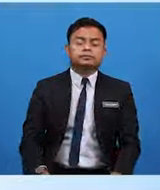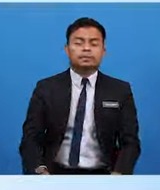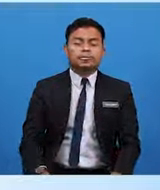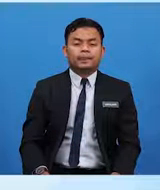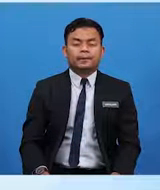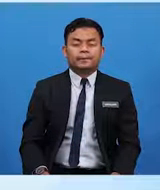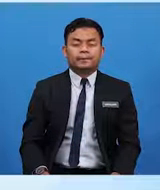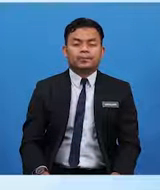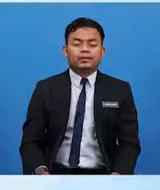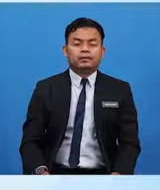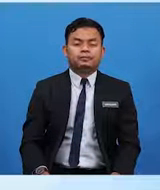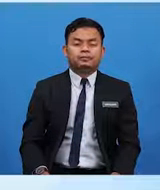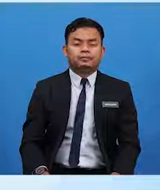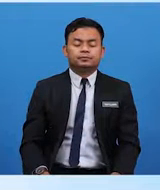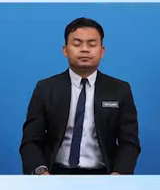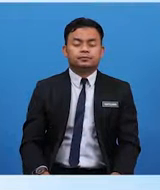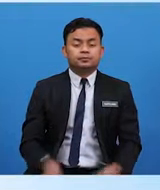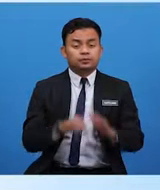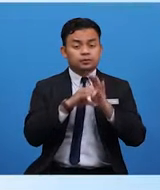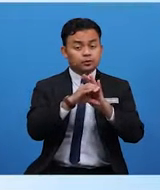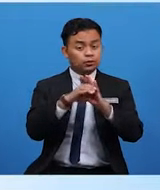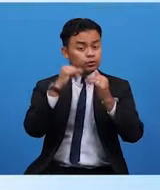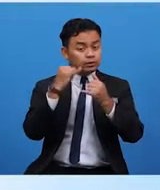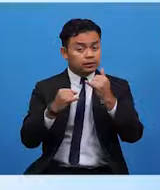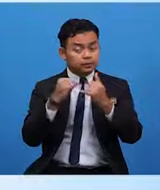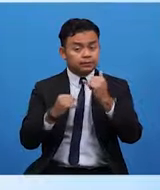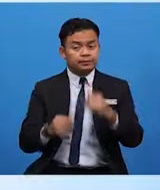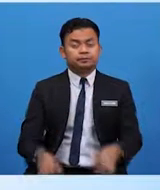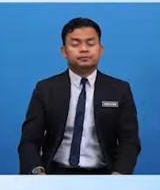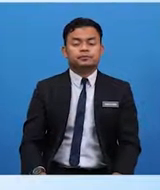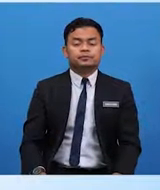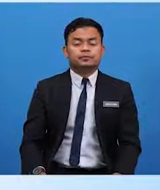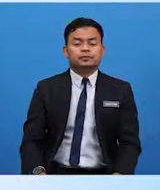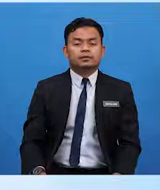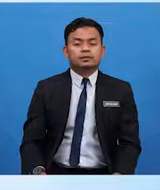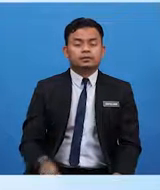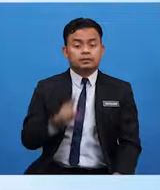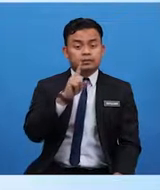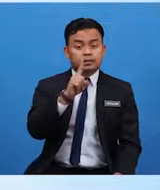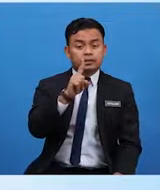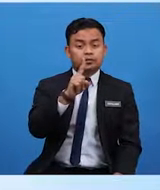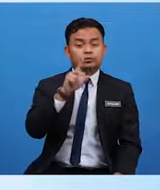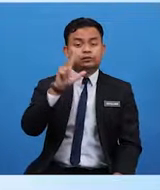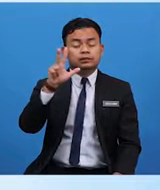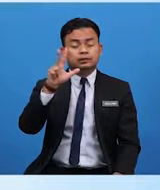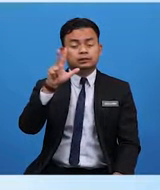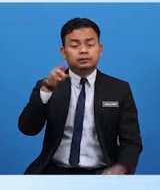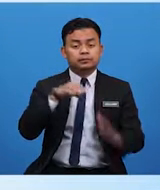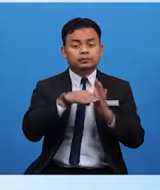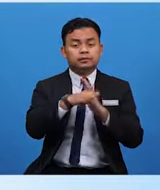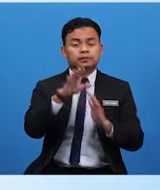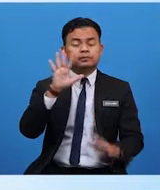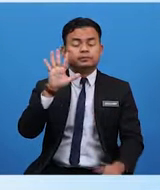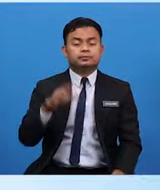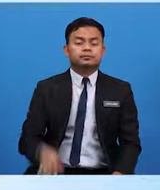Hai contoh terakhir ialah 13 atau lima yaitu